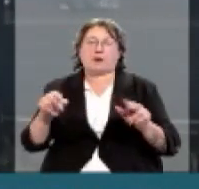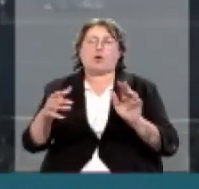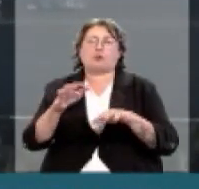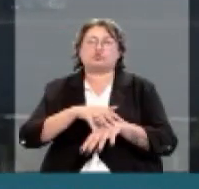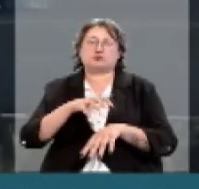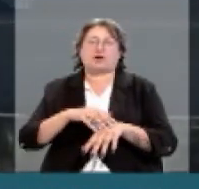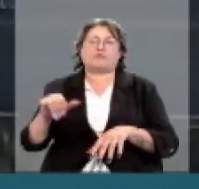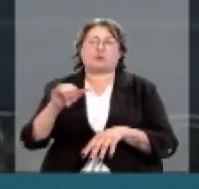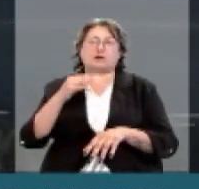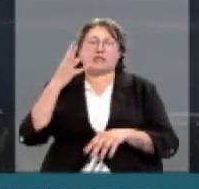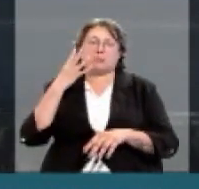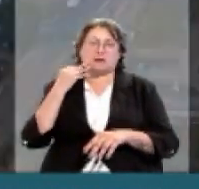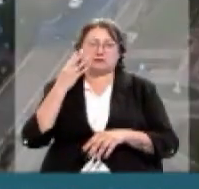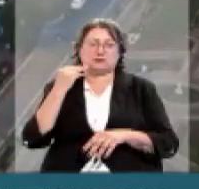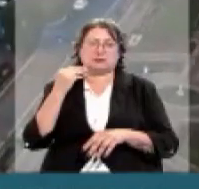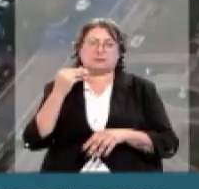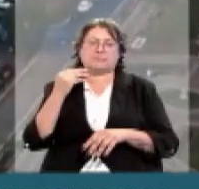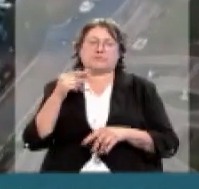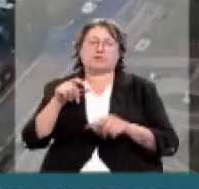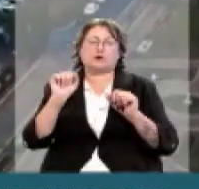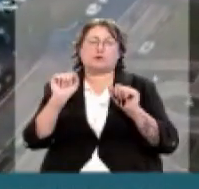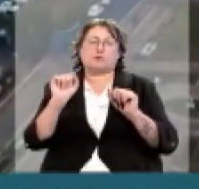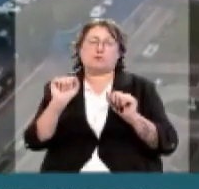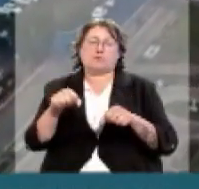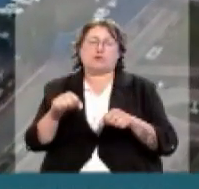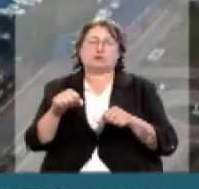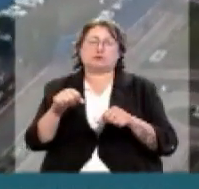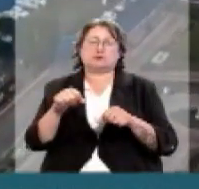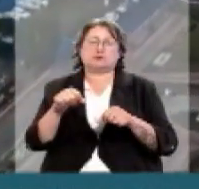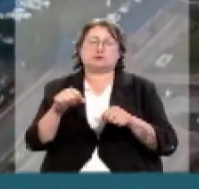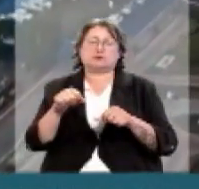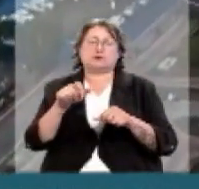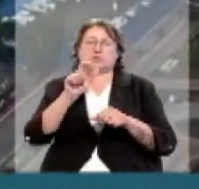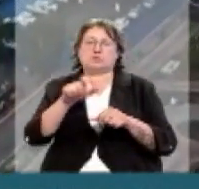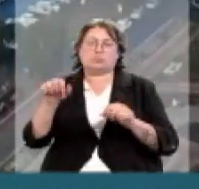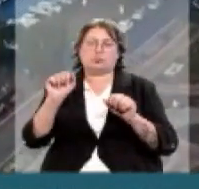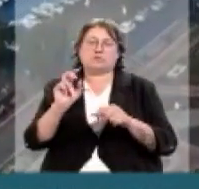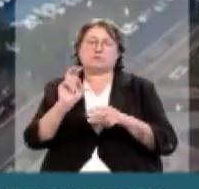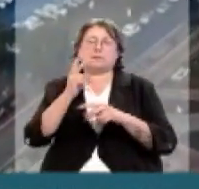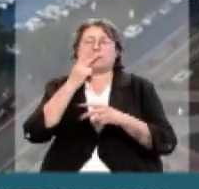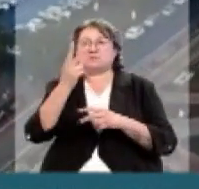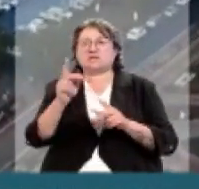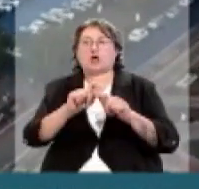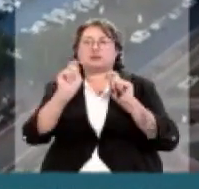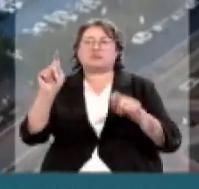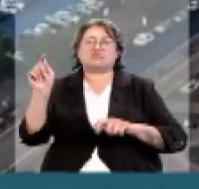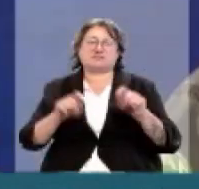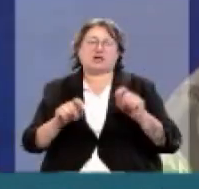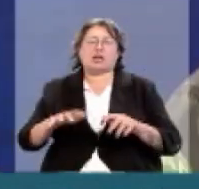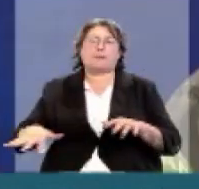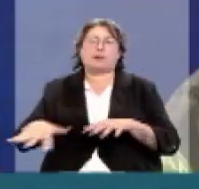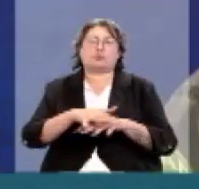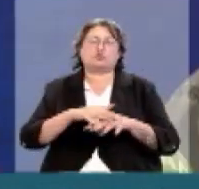Қала тұрғындары алаңда фестивальдің ашылуы, көрме павильондарының жұмысы, суретшілердің этюд жұмыстары қойылған көрмені тамашалай